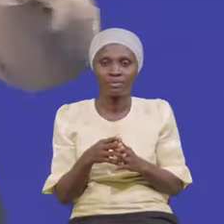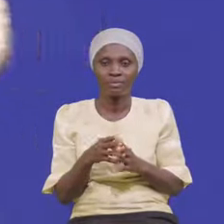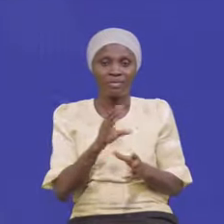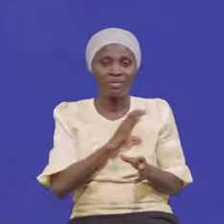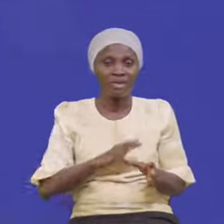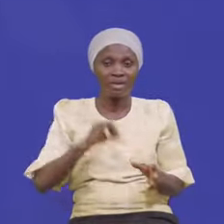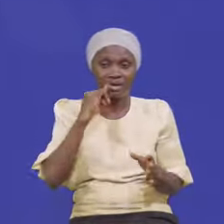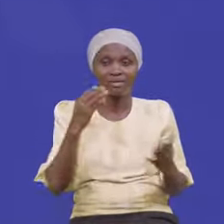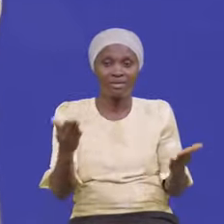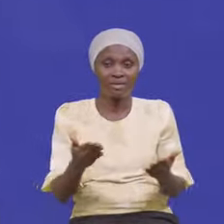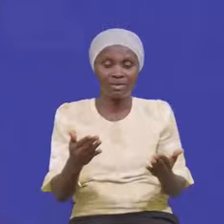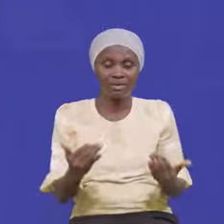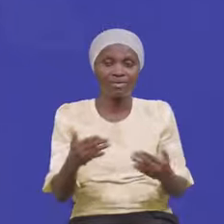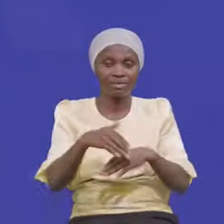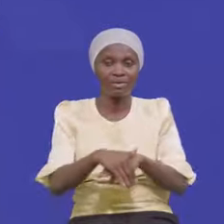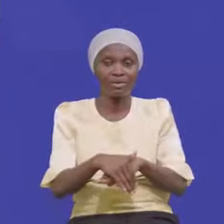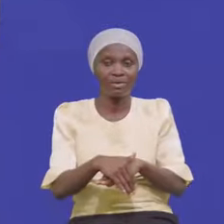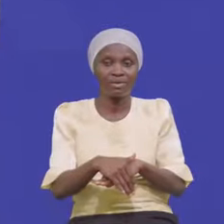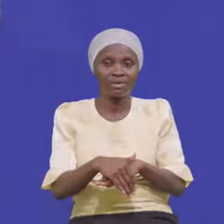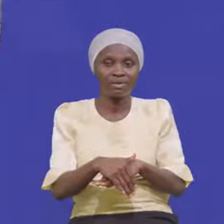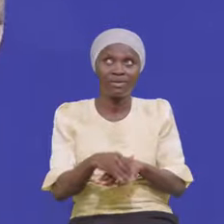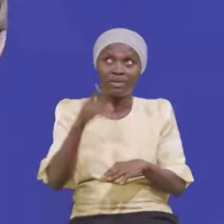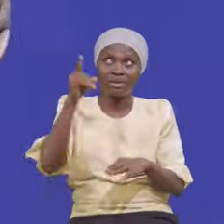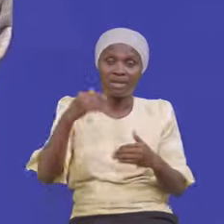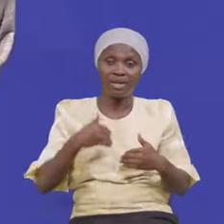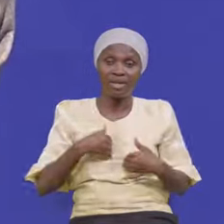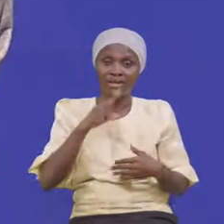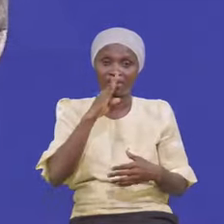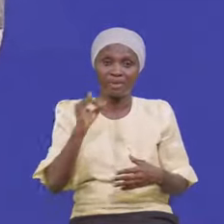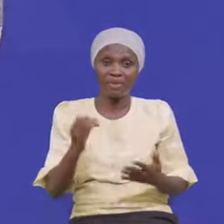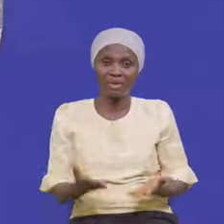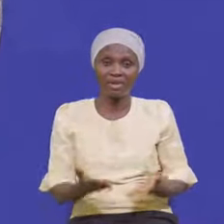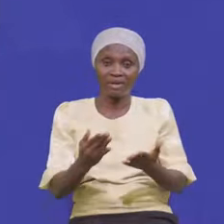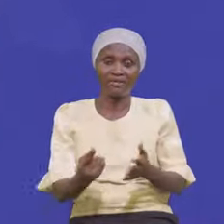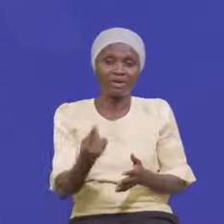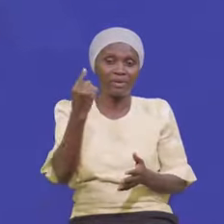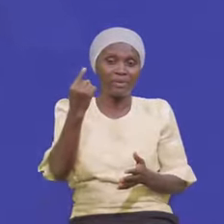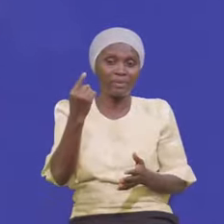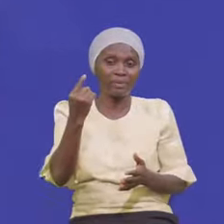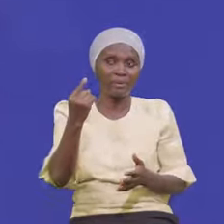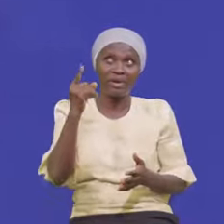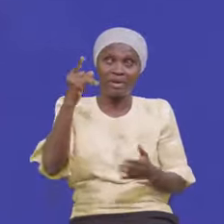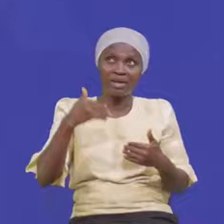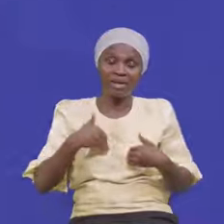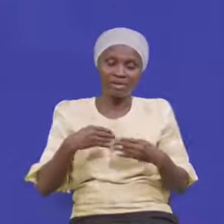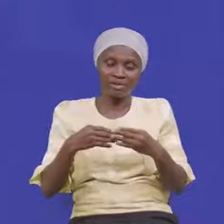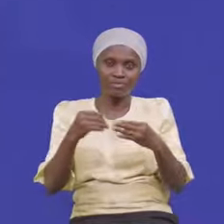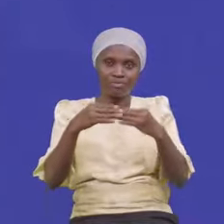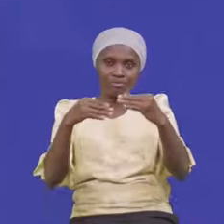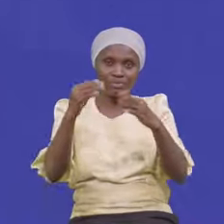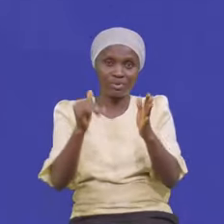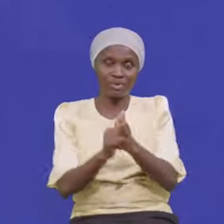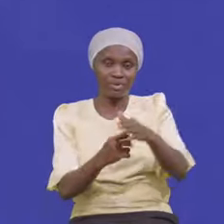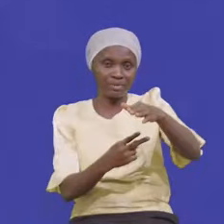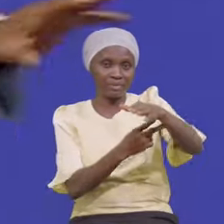is here tonight. ఈ రాత్రదే క్రీస్తు ఇక్కడ ఉన్నాడు. He has been lifted up. ఆయన పైకి లేవనెత్తబడ్డాడు. He has built that bridge. ఆయన వారధిని